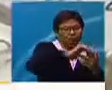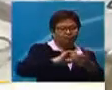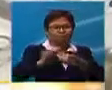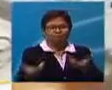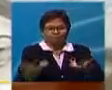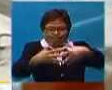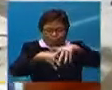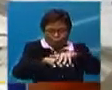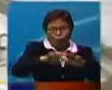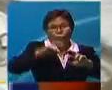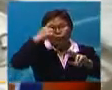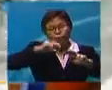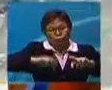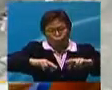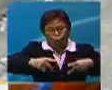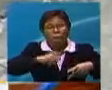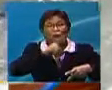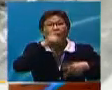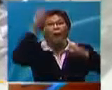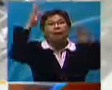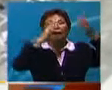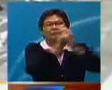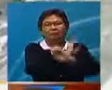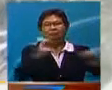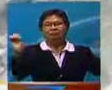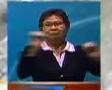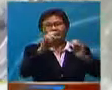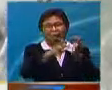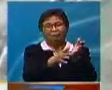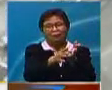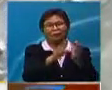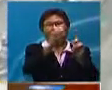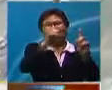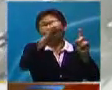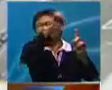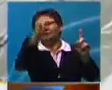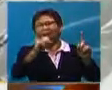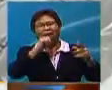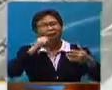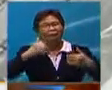berkolaborasi dalam merealisasikan negara bebas dadah sepenuhnya.